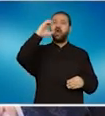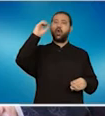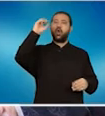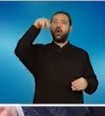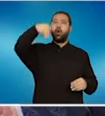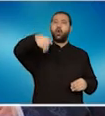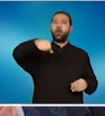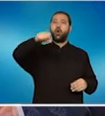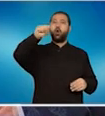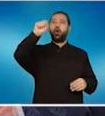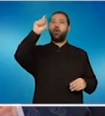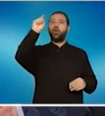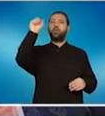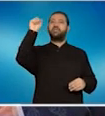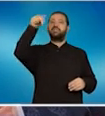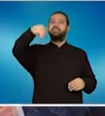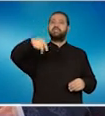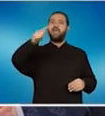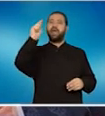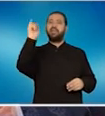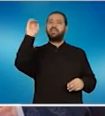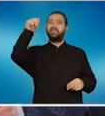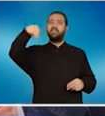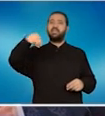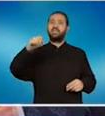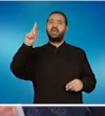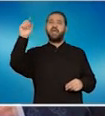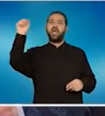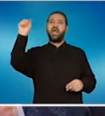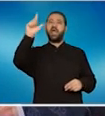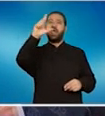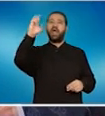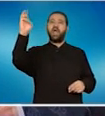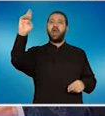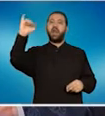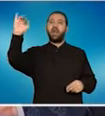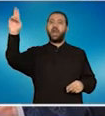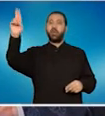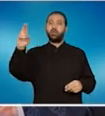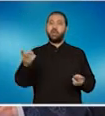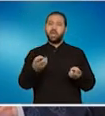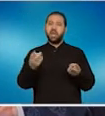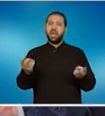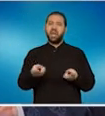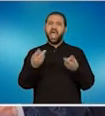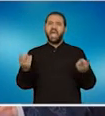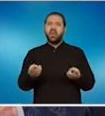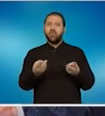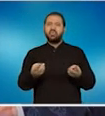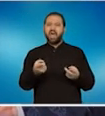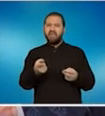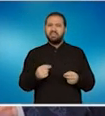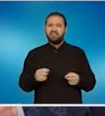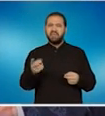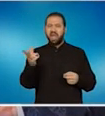Constantin Galeriu. N-a căutat niciodată asta și a fost un om de o modestie și de o delicatețe